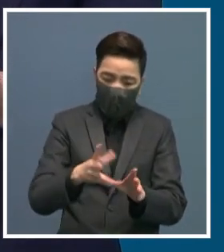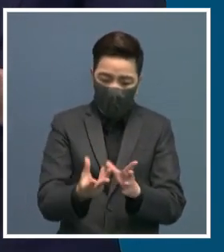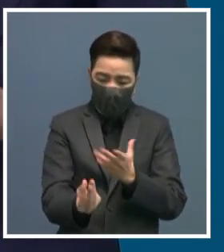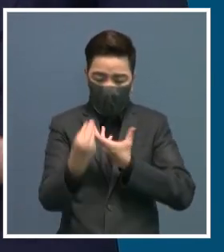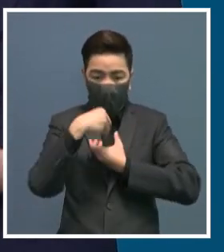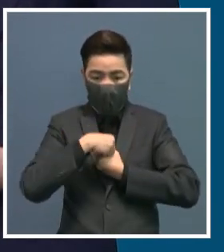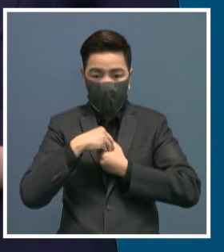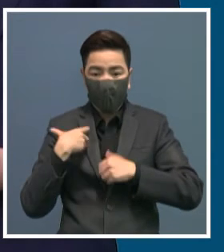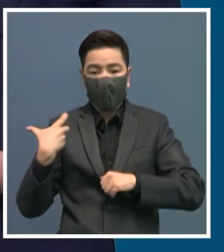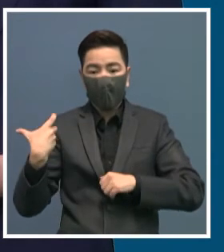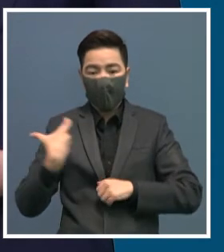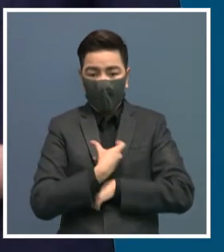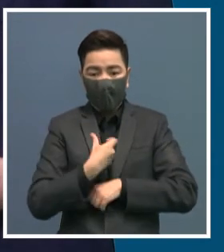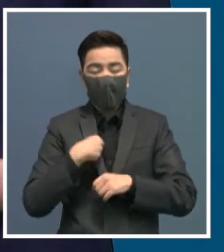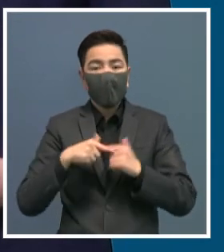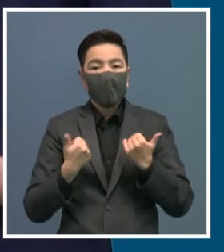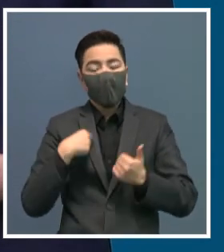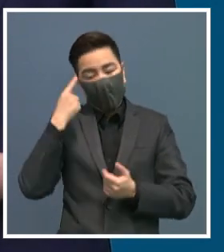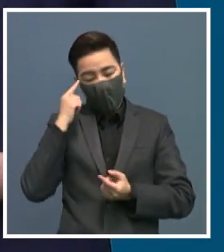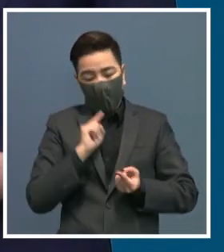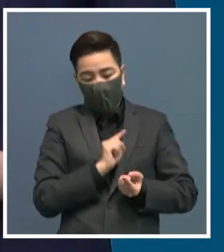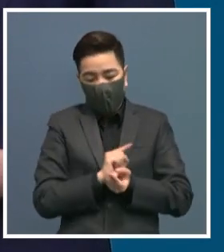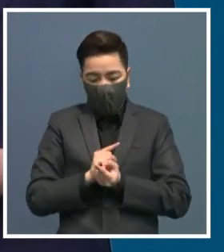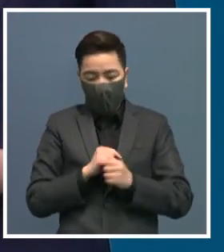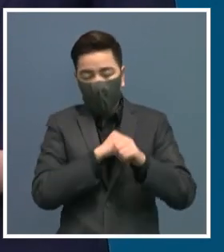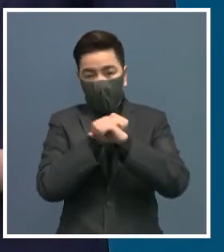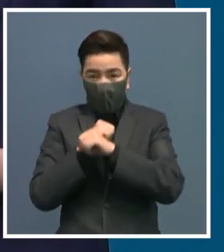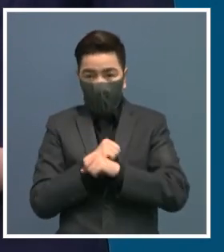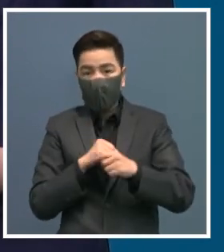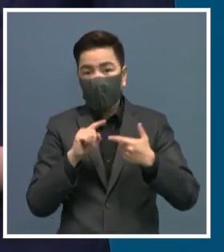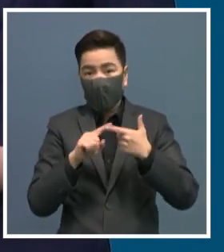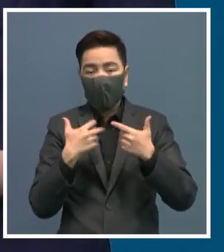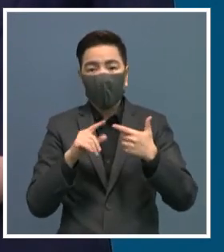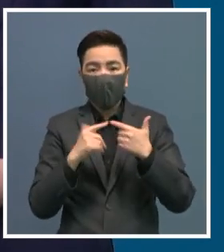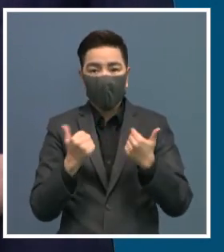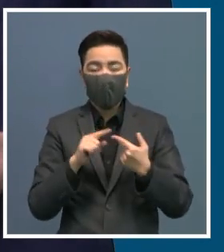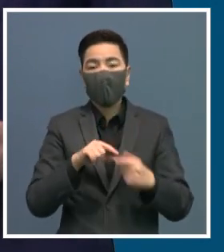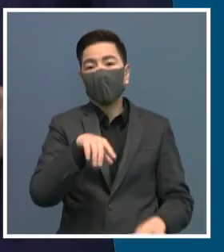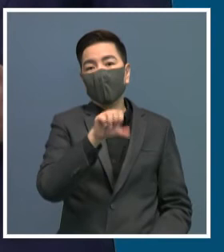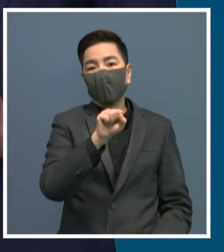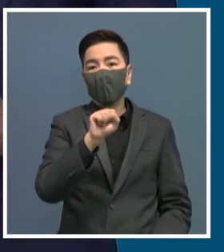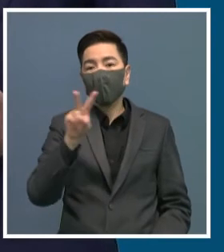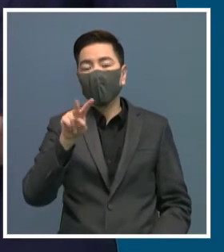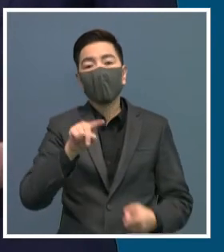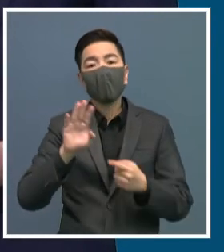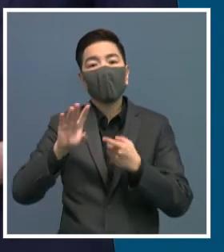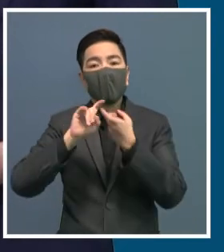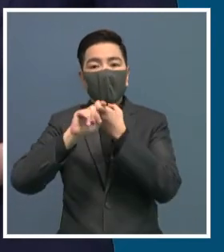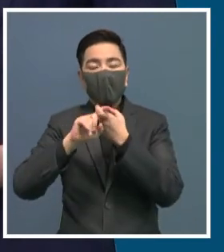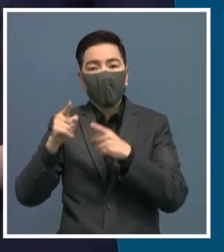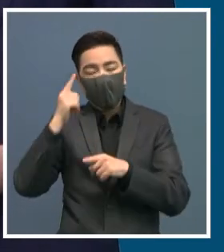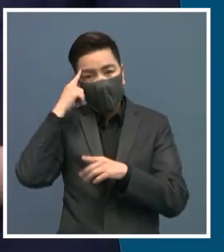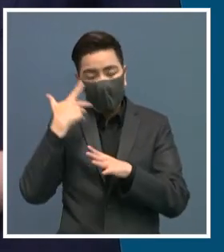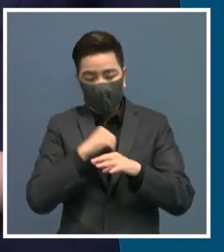แล้วก็เข้าสู่ร่างกายของเราเพื่อให้รู้จักแล้วก็สร้างภูมิคุ้มกันนะคะสำหรับตัวของ Steve Veeเนี่ยมีรายงานว่า